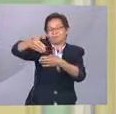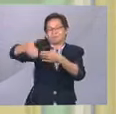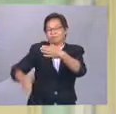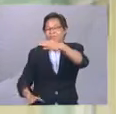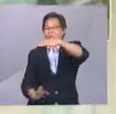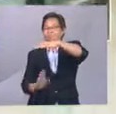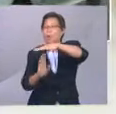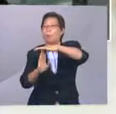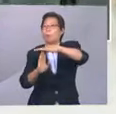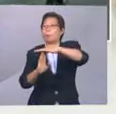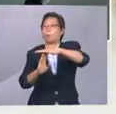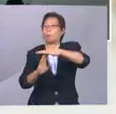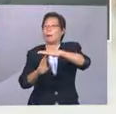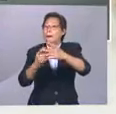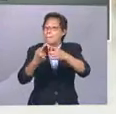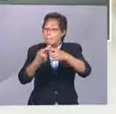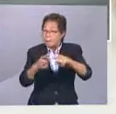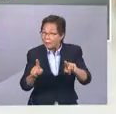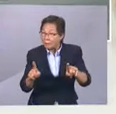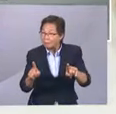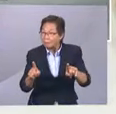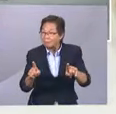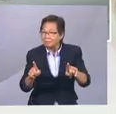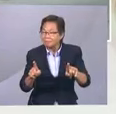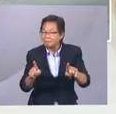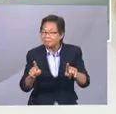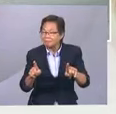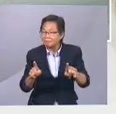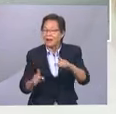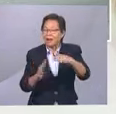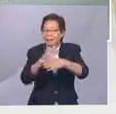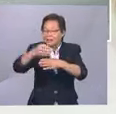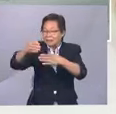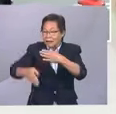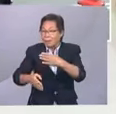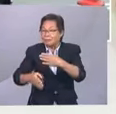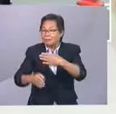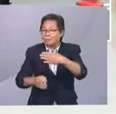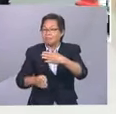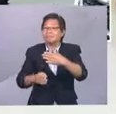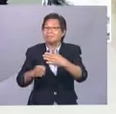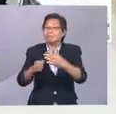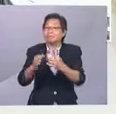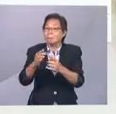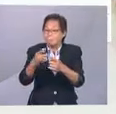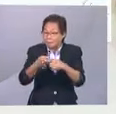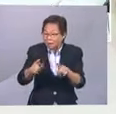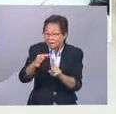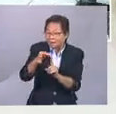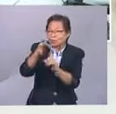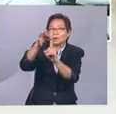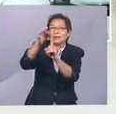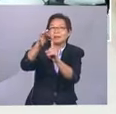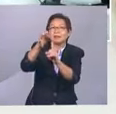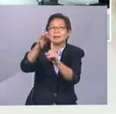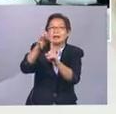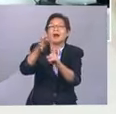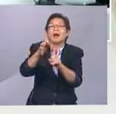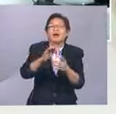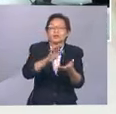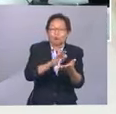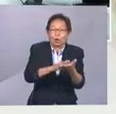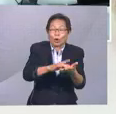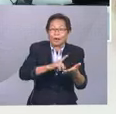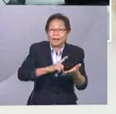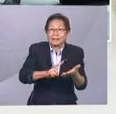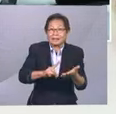Kecuali Kecuali ditambahkan kecuali Ma'had tahfizh